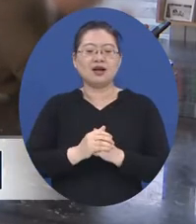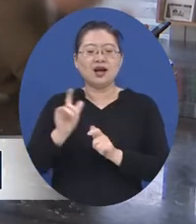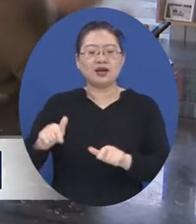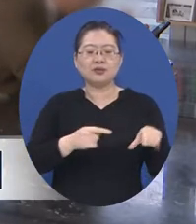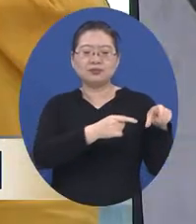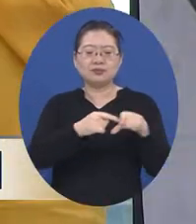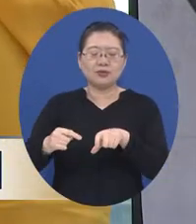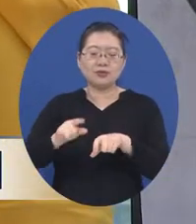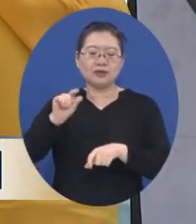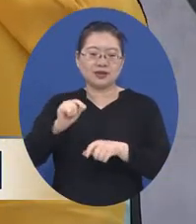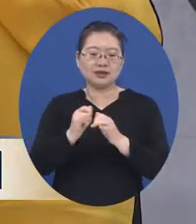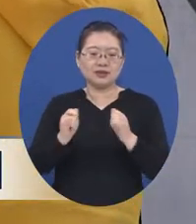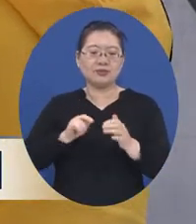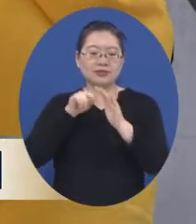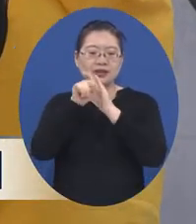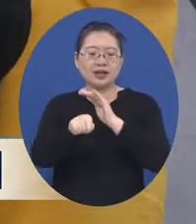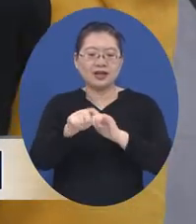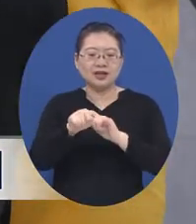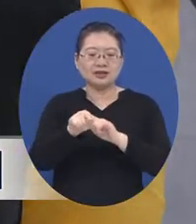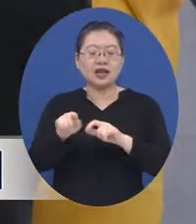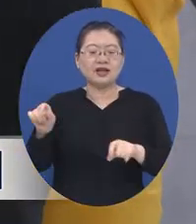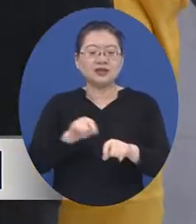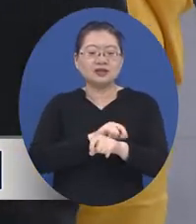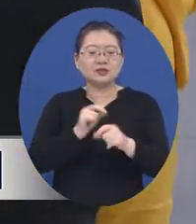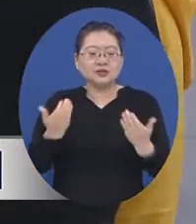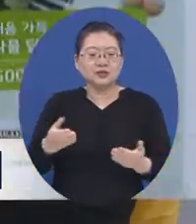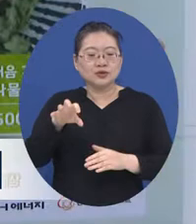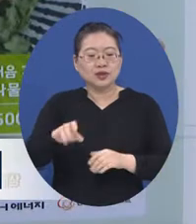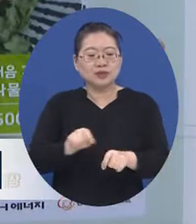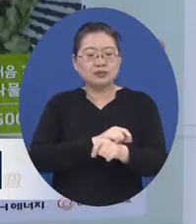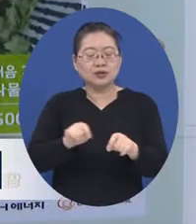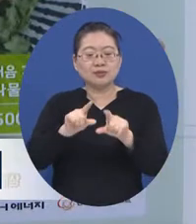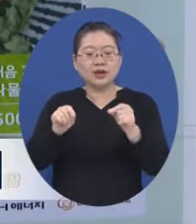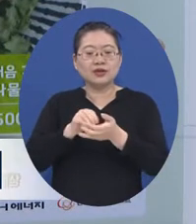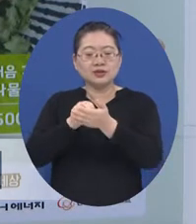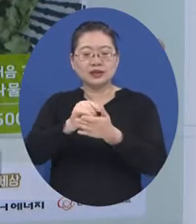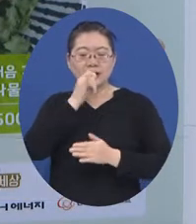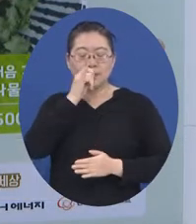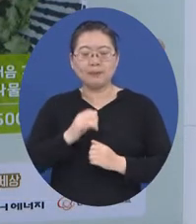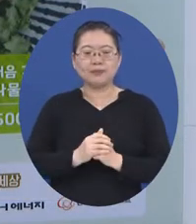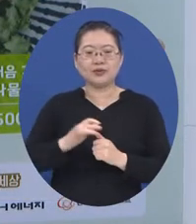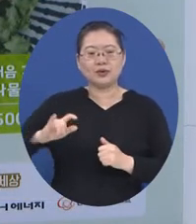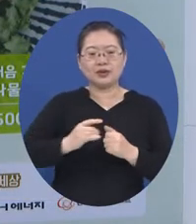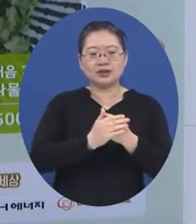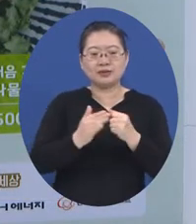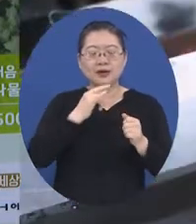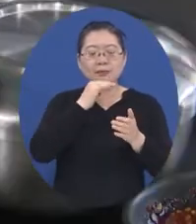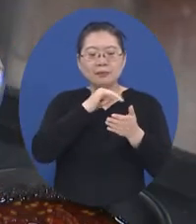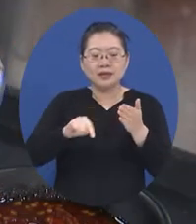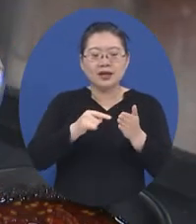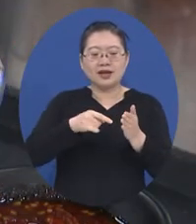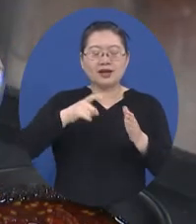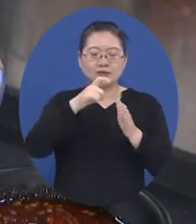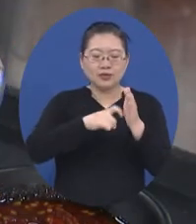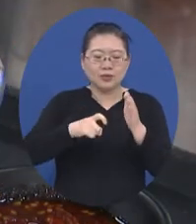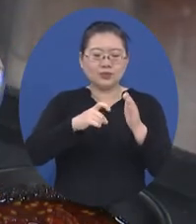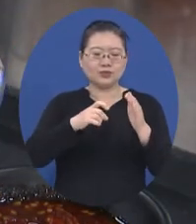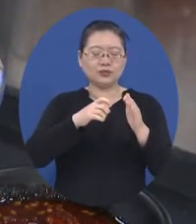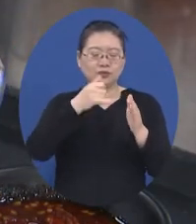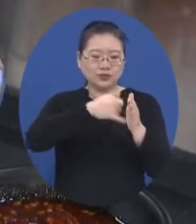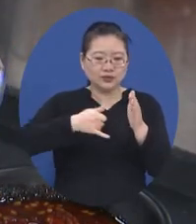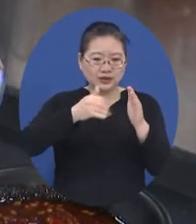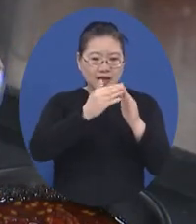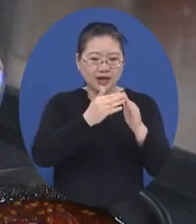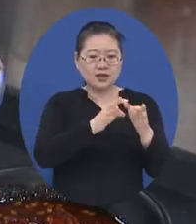찾는 의왕 휴게소엔 특별 메뉴가 등장했습니다. 코로나19 피해 농가의 농산물로 만든 대파 토스트와 콩나물